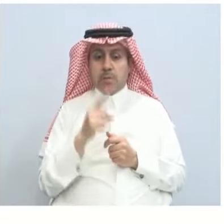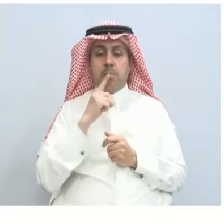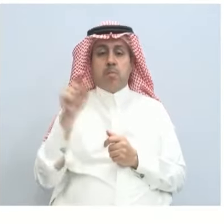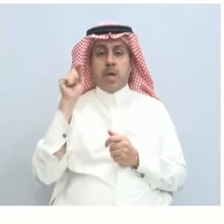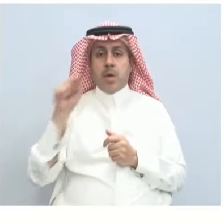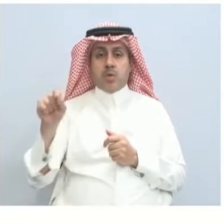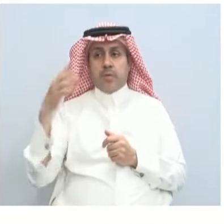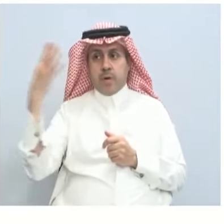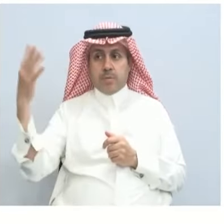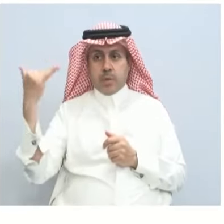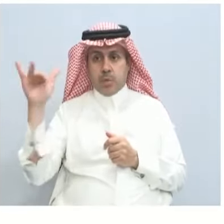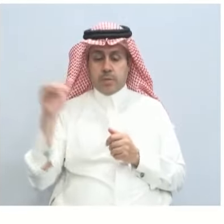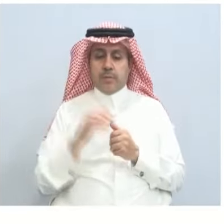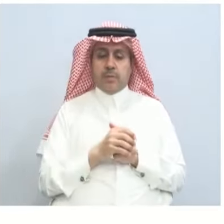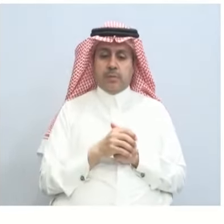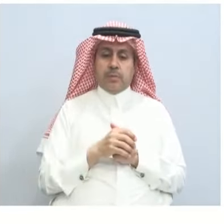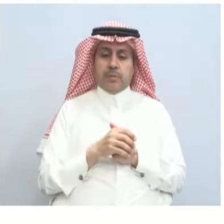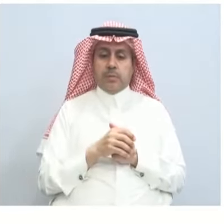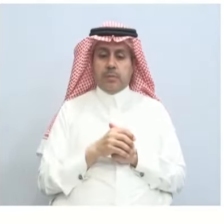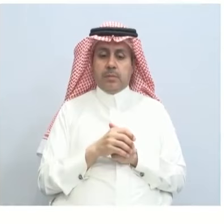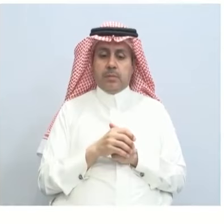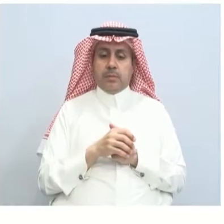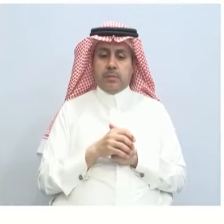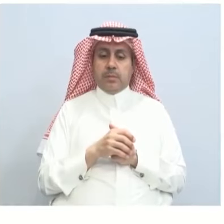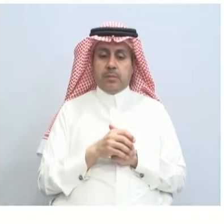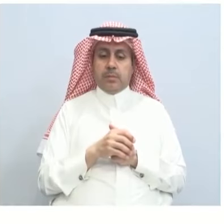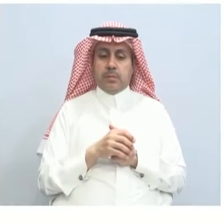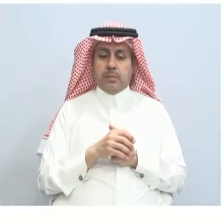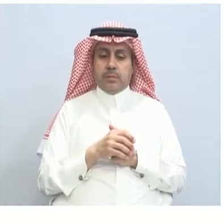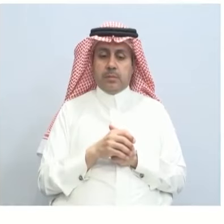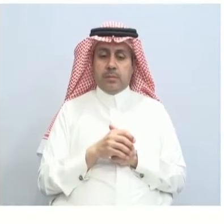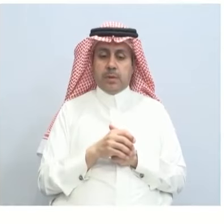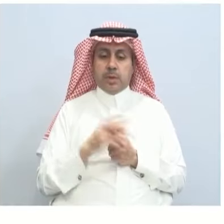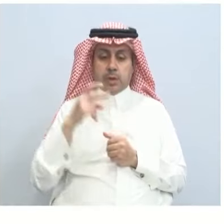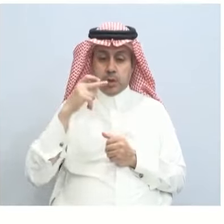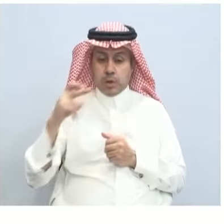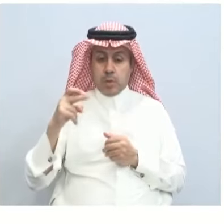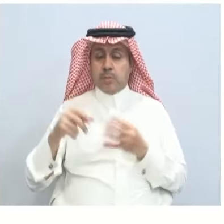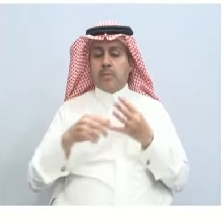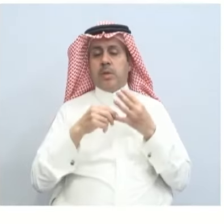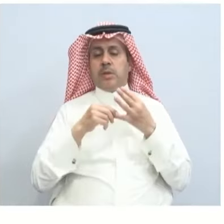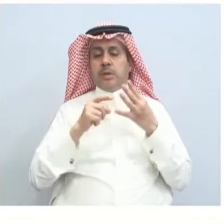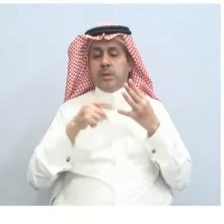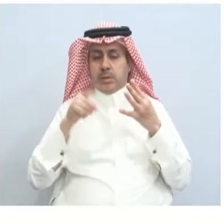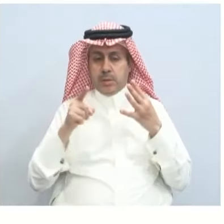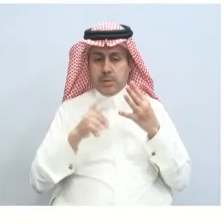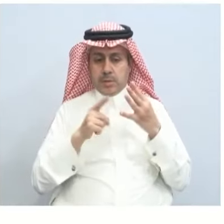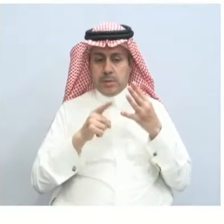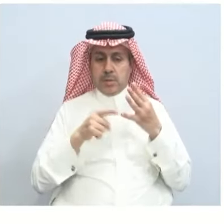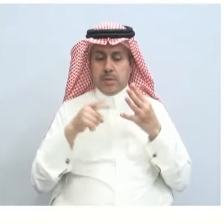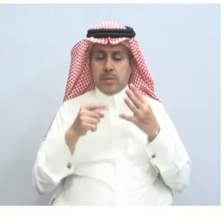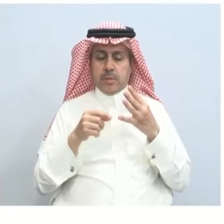105.5 1055 مثل ما احنا شايفين اذا هنا نقول الناتج حيكون 105